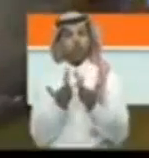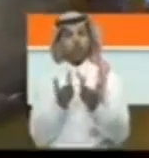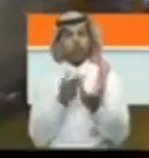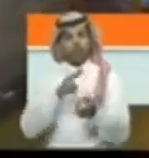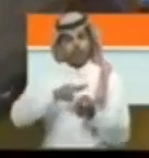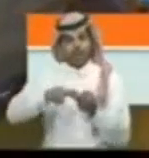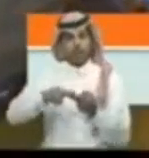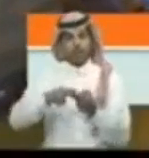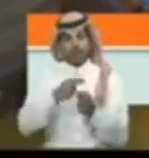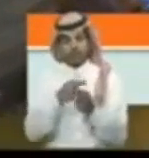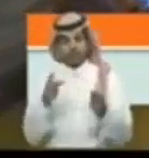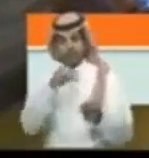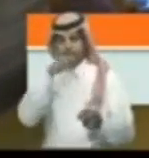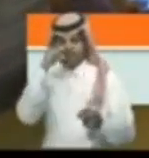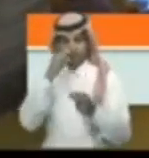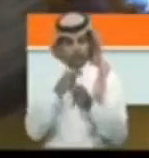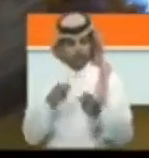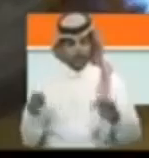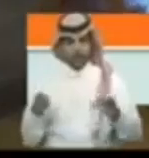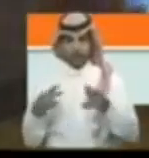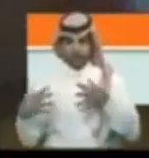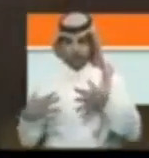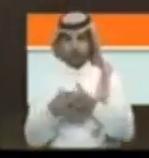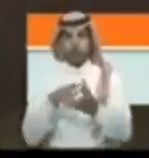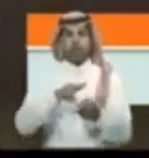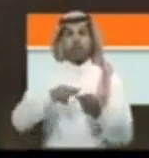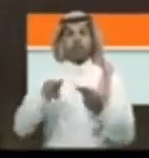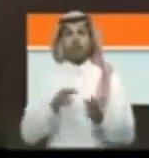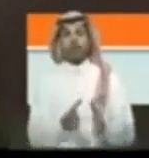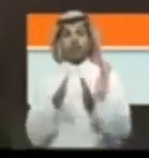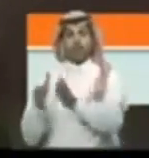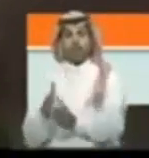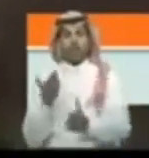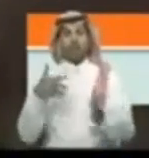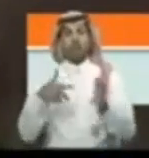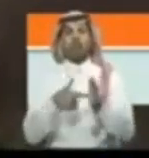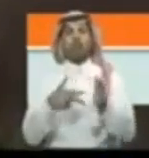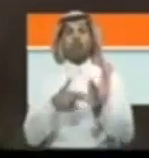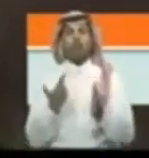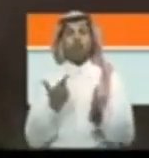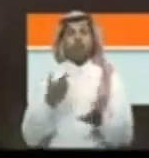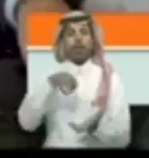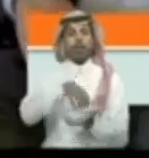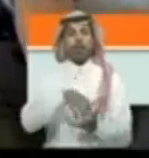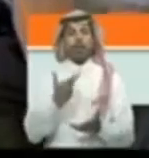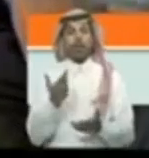للحتمية الاختلاف والتنوع بينها. ونوه العيسى خلال محاضرته في جامعة كازان الحكومية